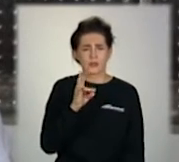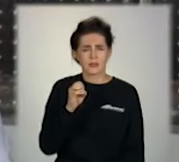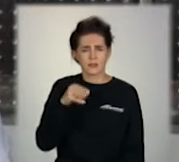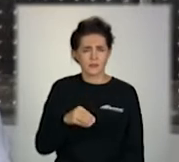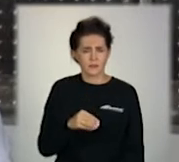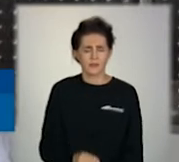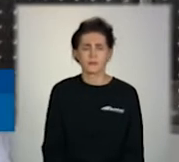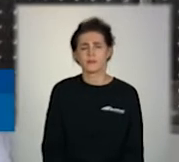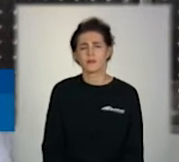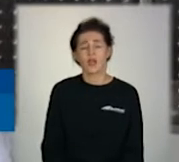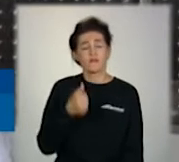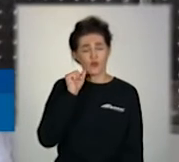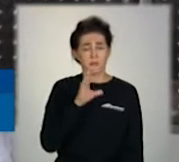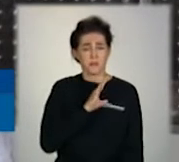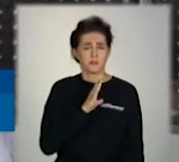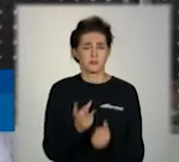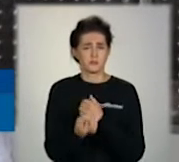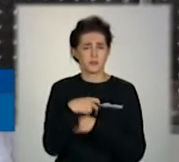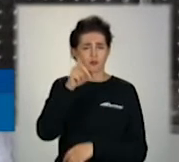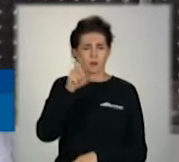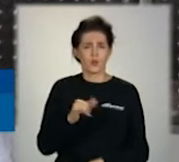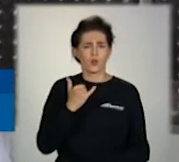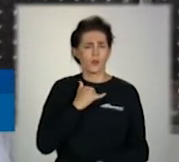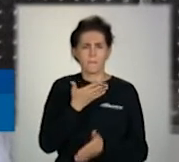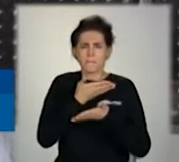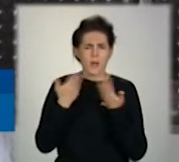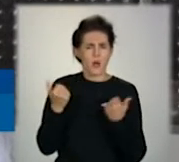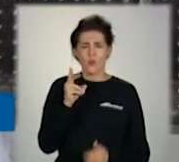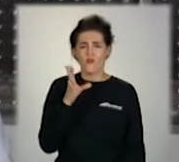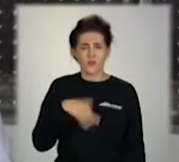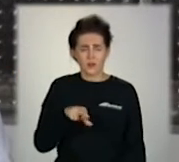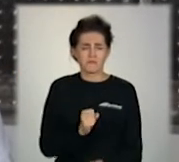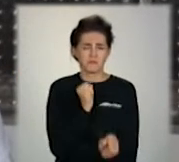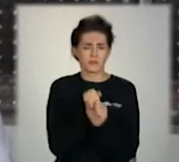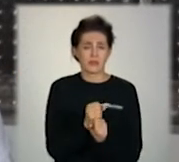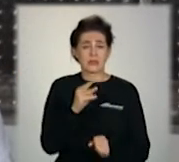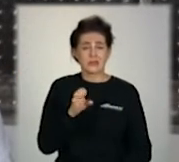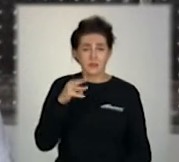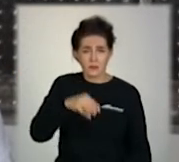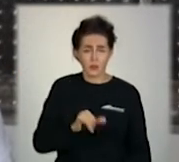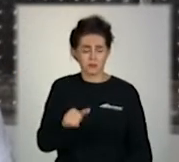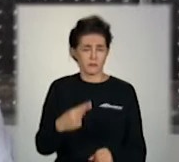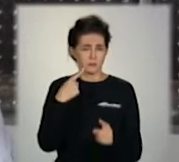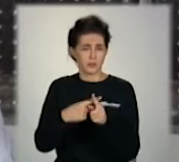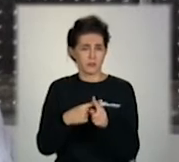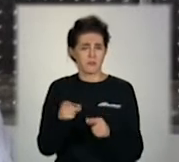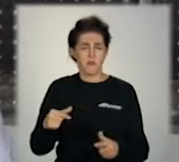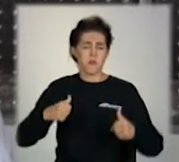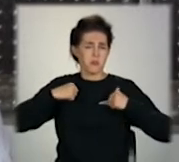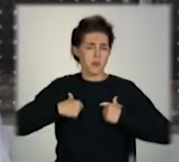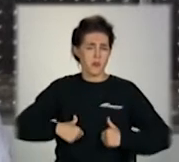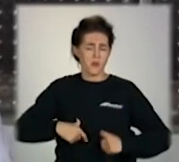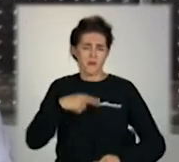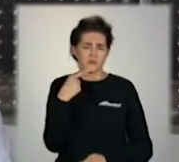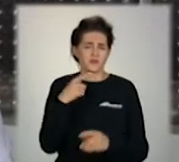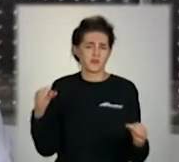пацієнт, який був уверен, що у нього немає ковіду. Зробили тест, і тест у нього виявився положительним. Він так спокійно це